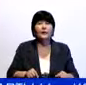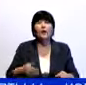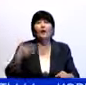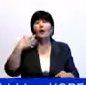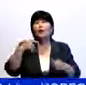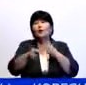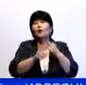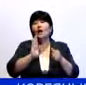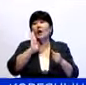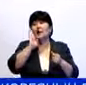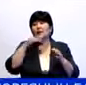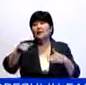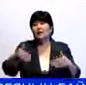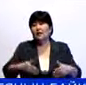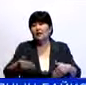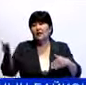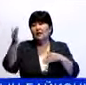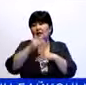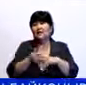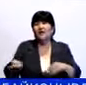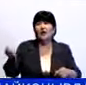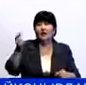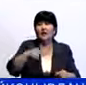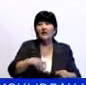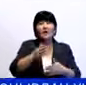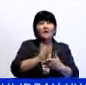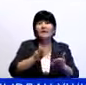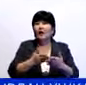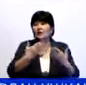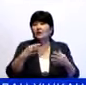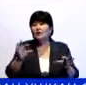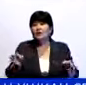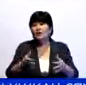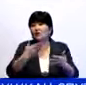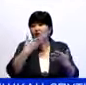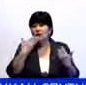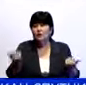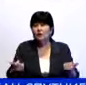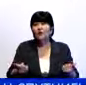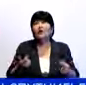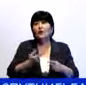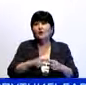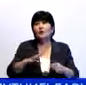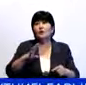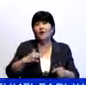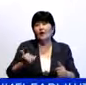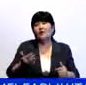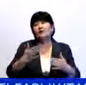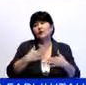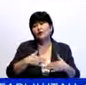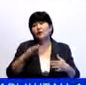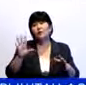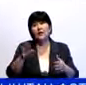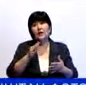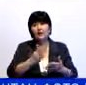Азында кетеміз аштыныш. Кешке қайтып келеміз. Нан жоқ, істеміз жоқ. Солай балам, қазір шүкір жақсы ғой